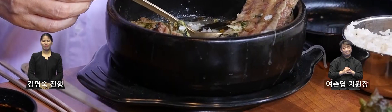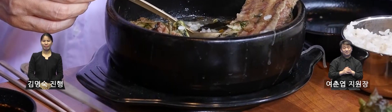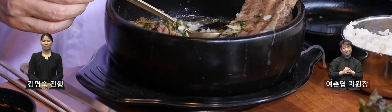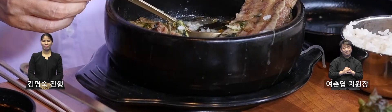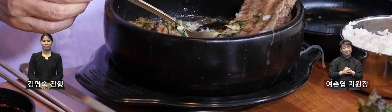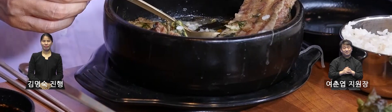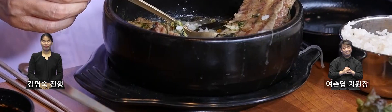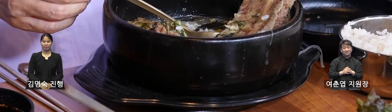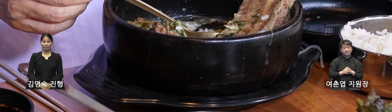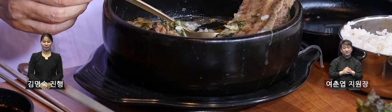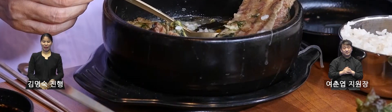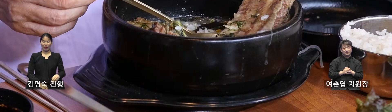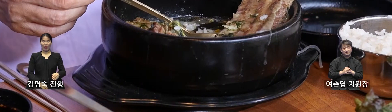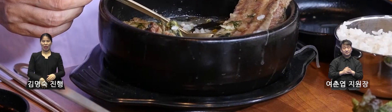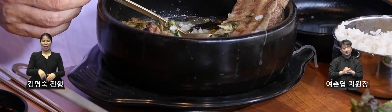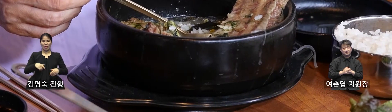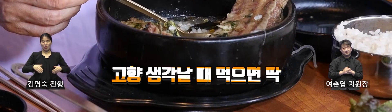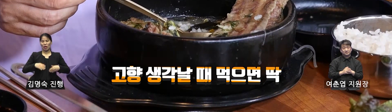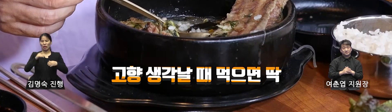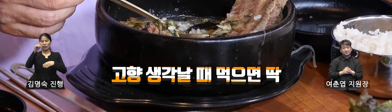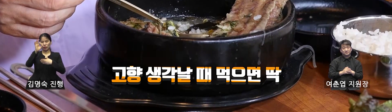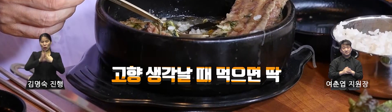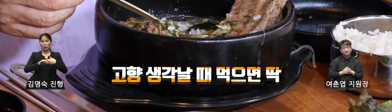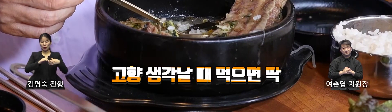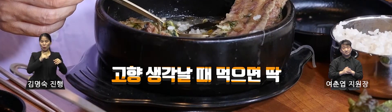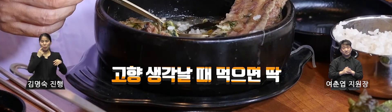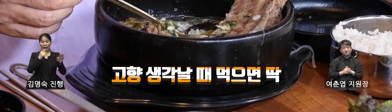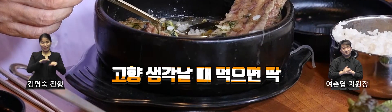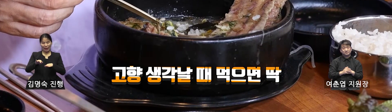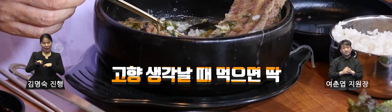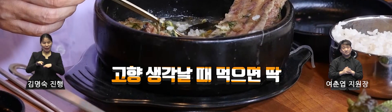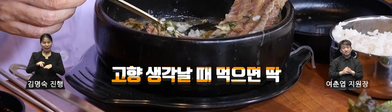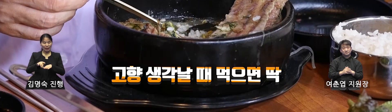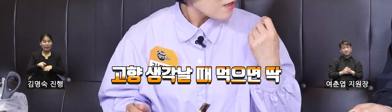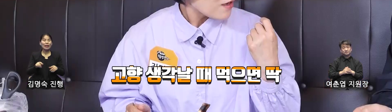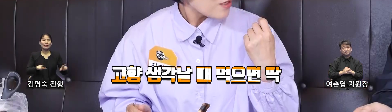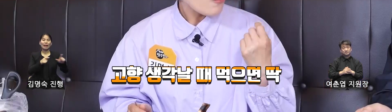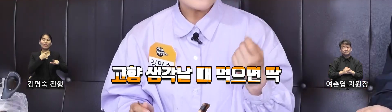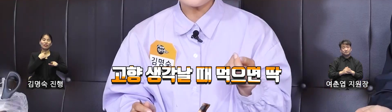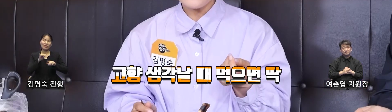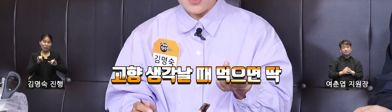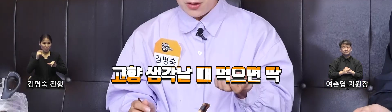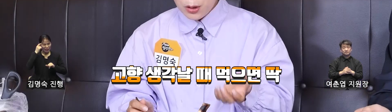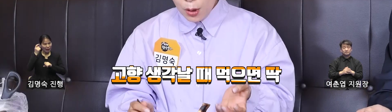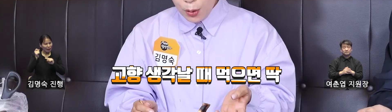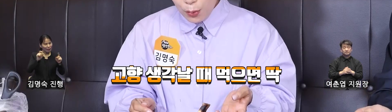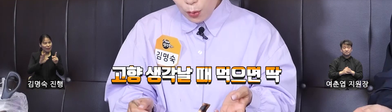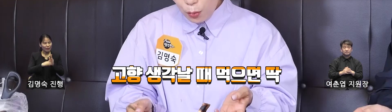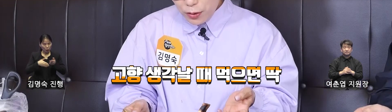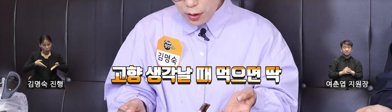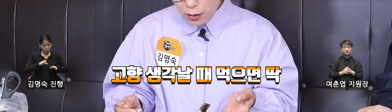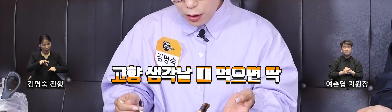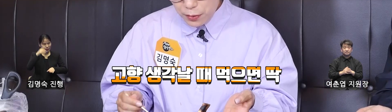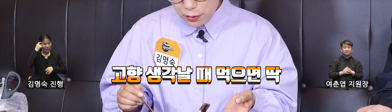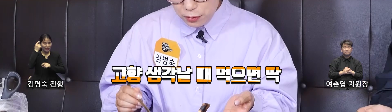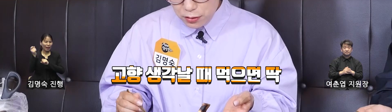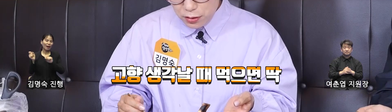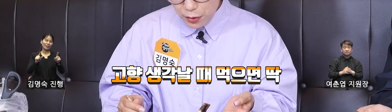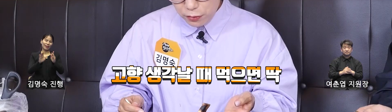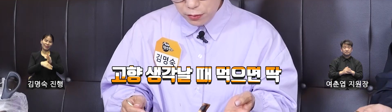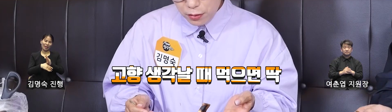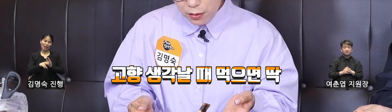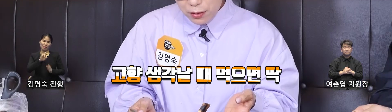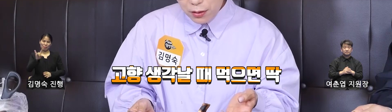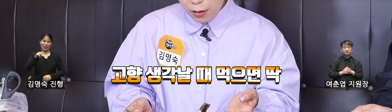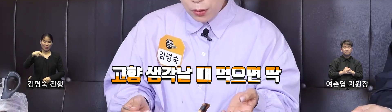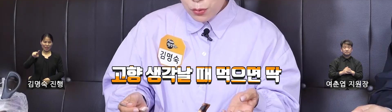서해 쪽에 사셨던 네. 분들 특히 그쪽에 바다 생각나고 고향 생각나고 하실 때 요 매생이 갈비탕